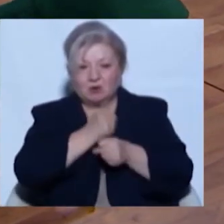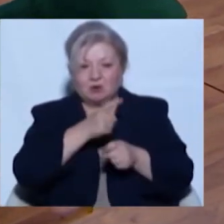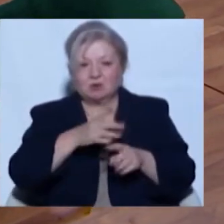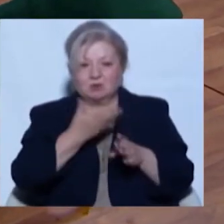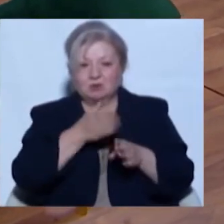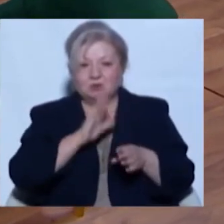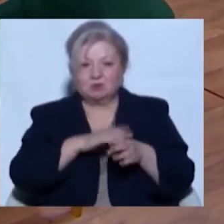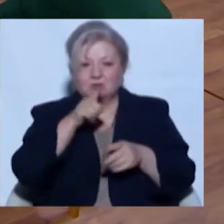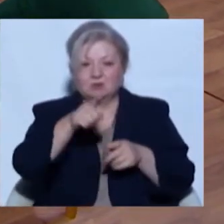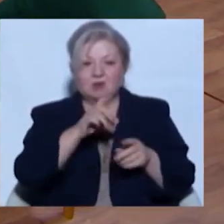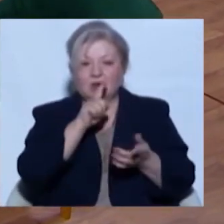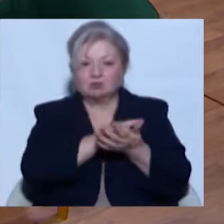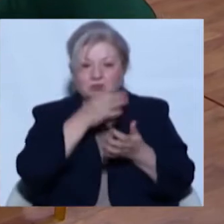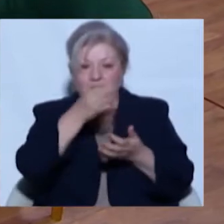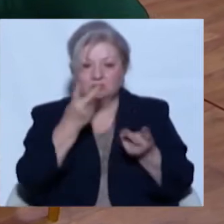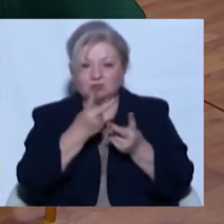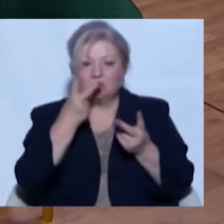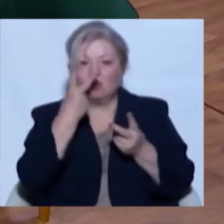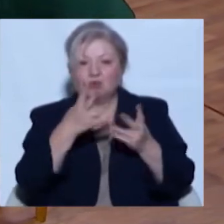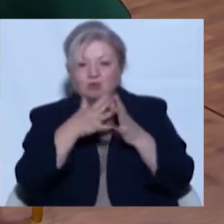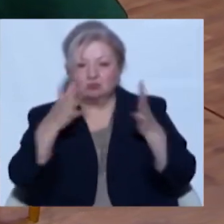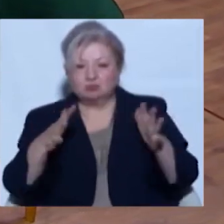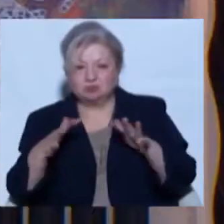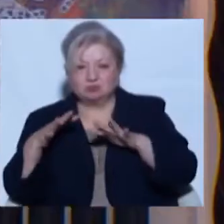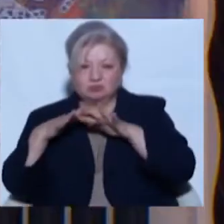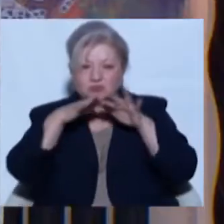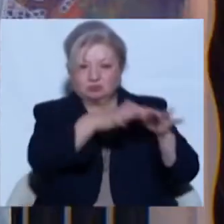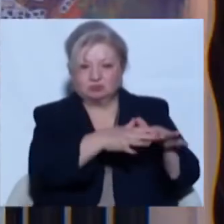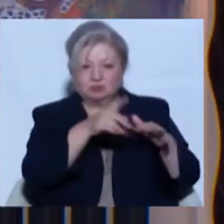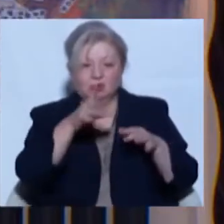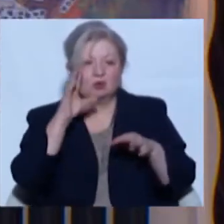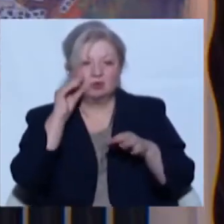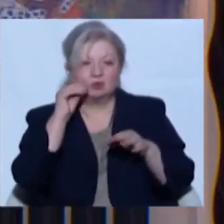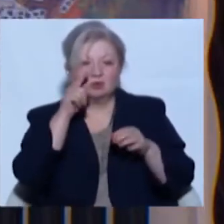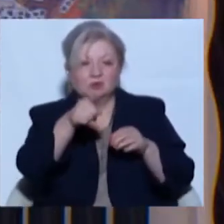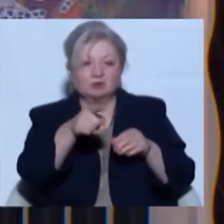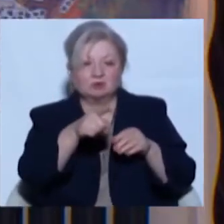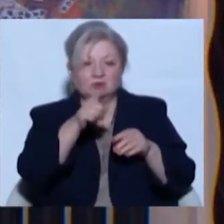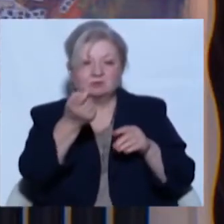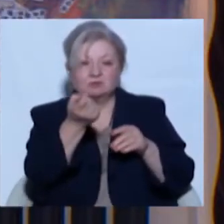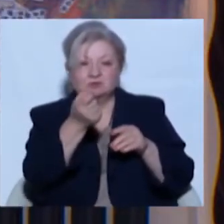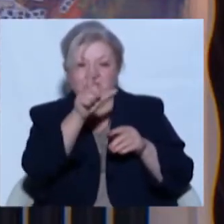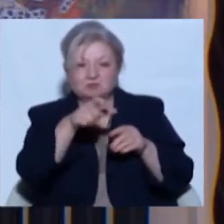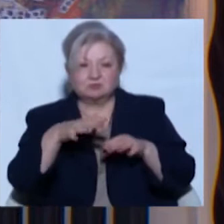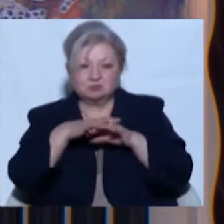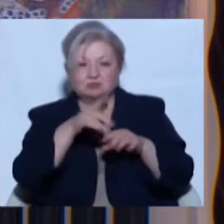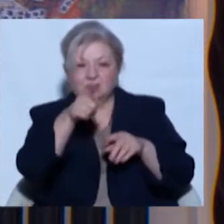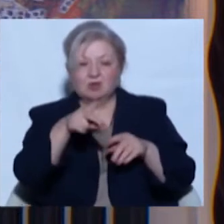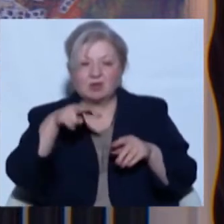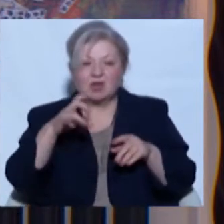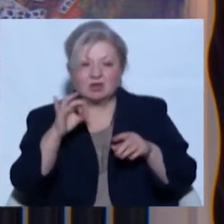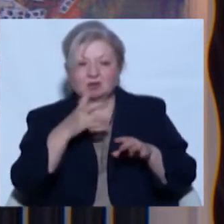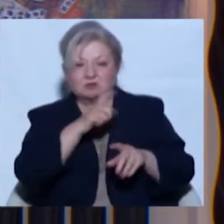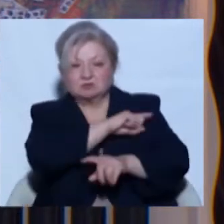უნდა თქვა ის ორი დიდი შემოსევაც და ამაზე მეც აღარ შევჩერდები, როდესაც მცირე რიცხოვანი შემოსევების გარდა ლეკიანობა